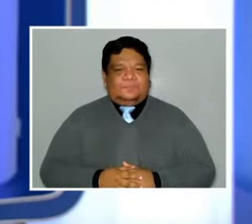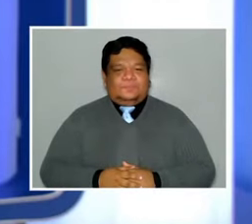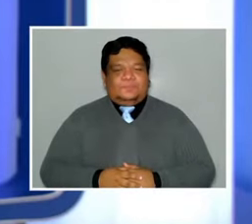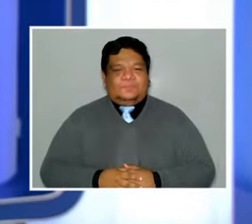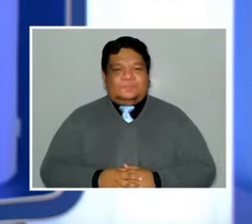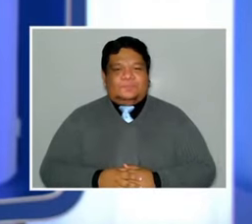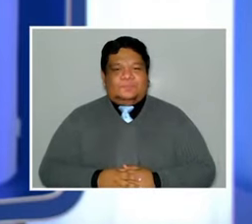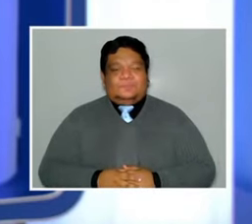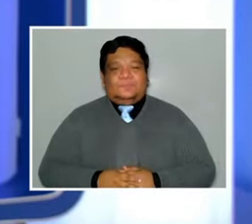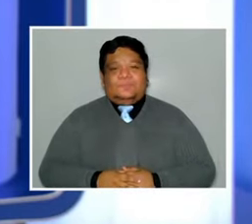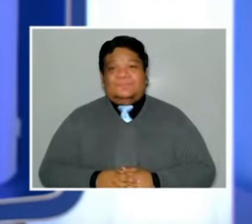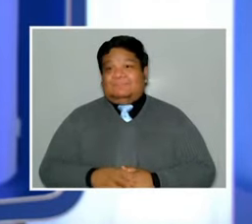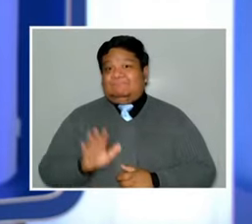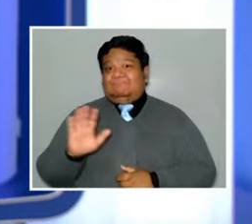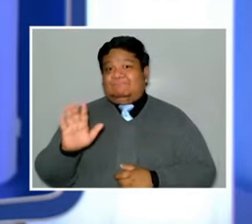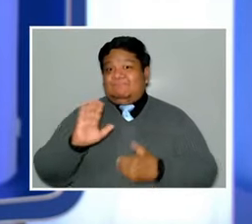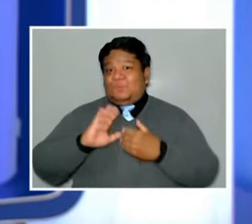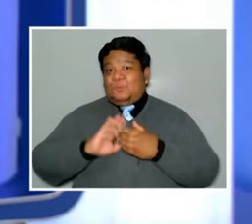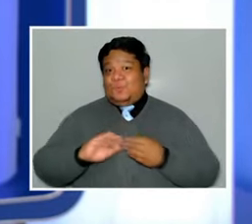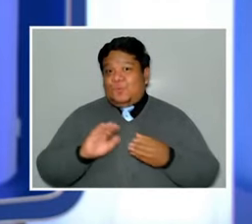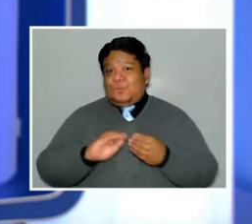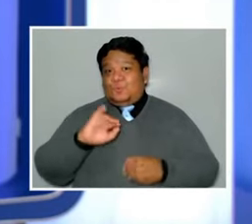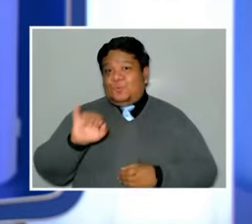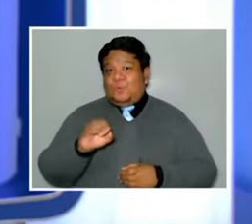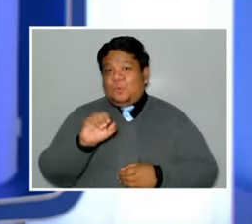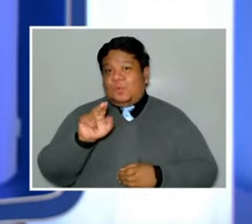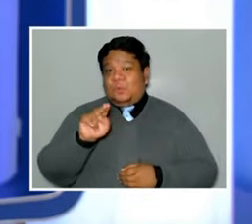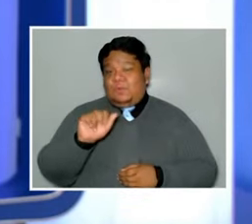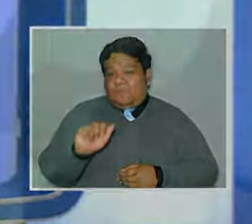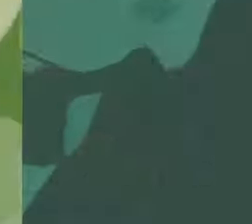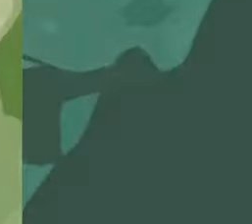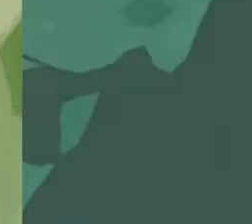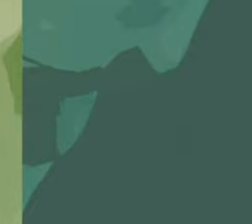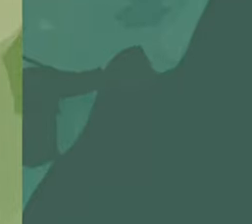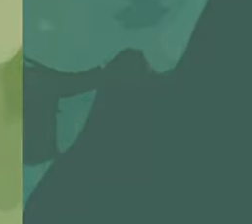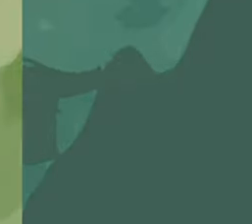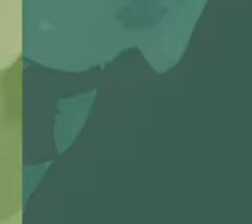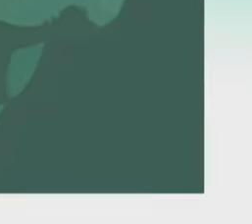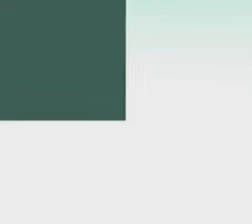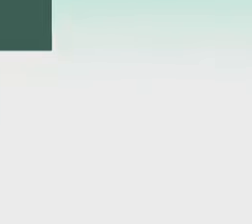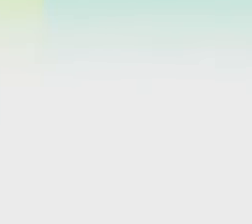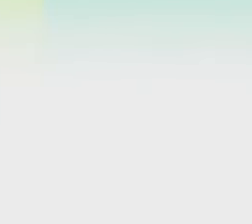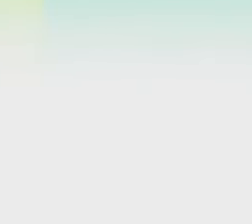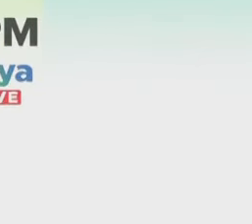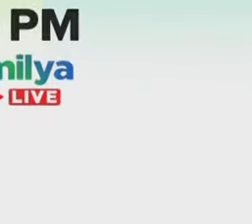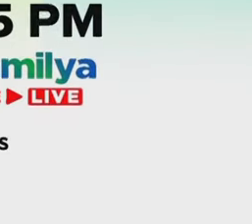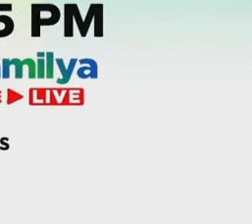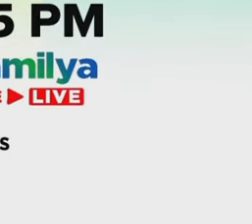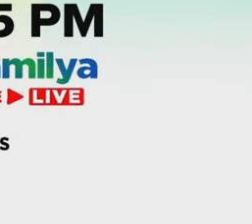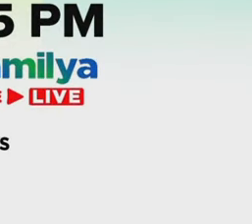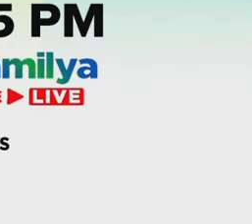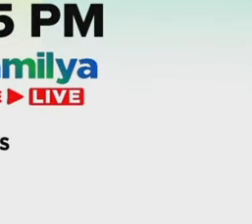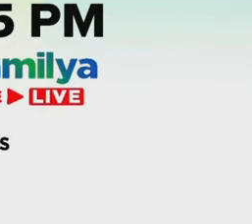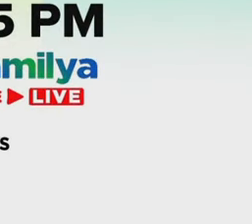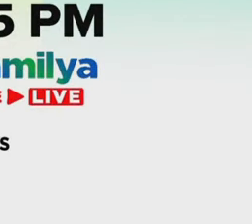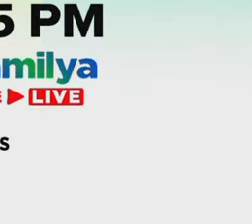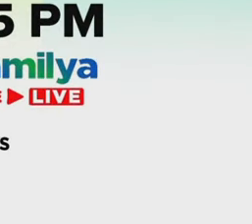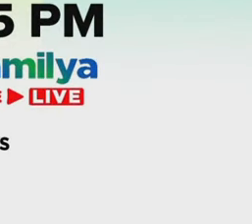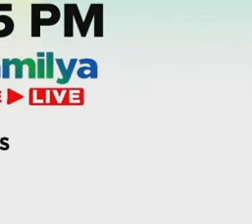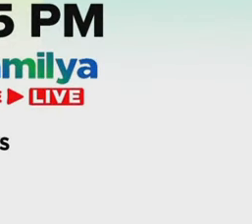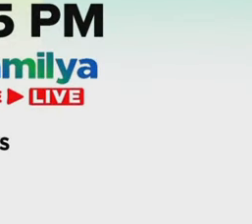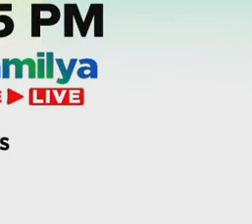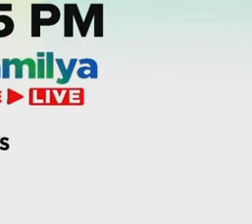Ang kwento ng Queen of Pinoy Pop Culture, Momshi Jules, ngayong Linggo sa Tao Po, 2:15 ng hapon sa A2Z